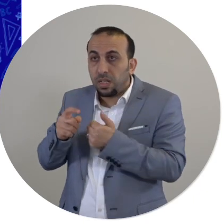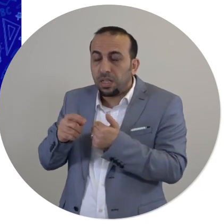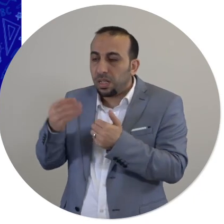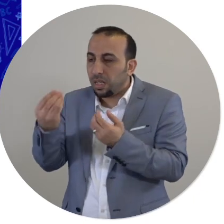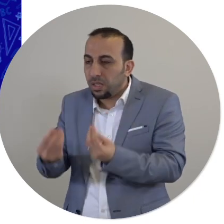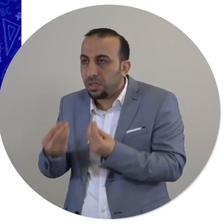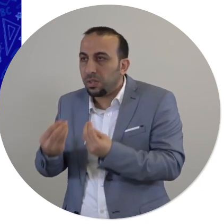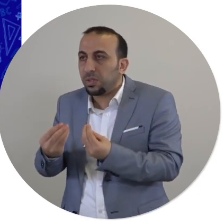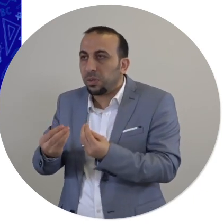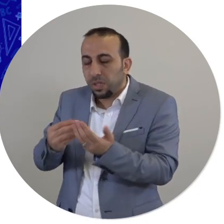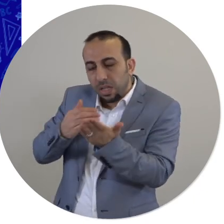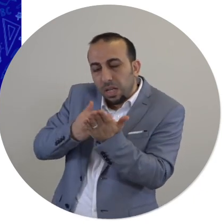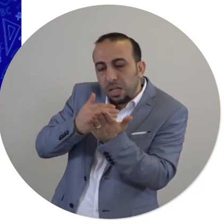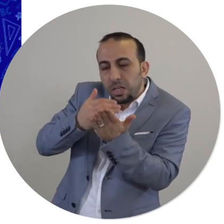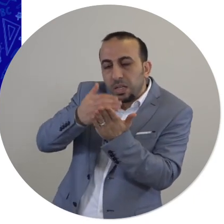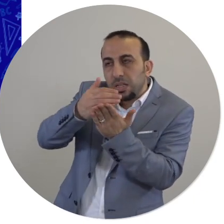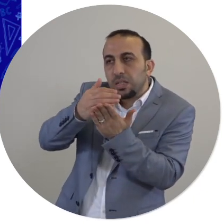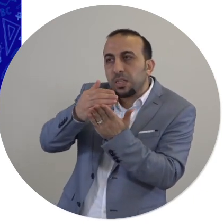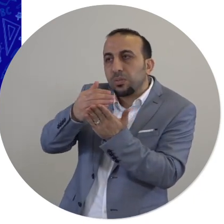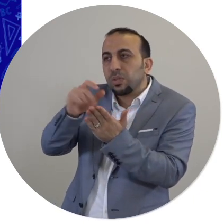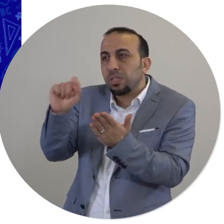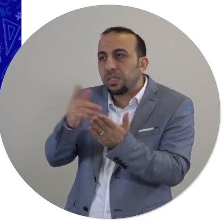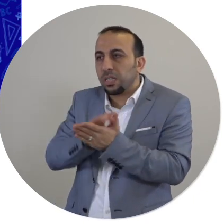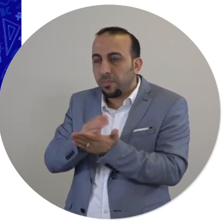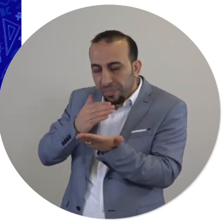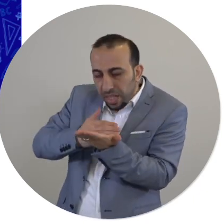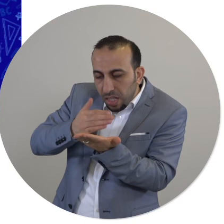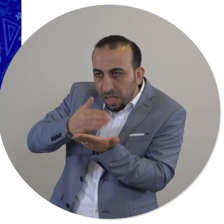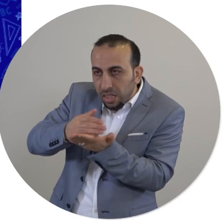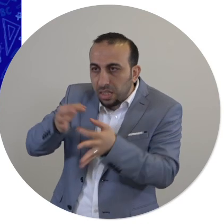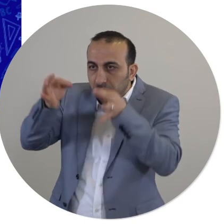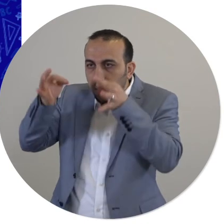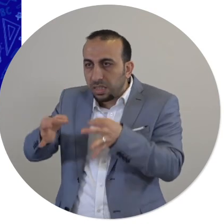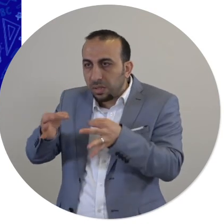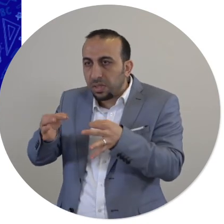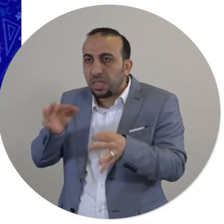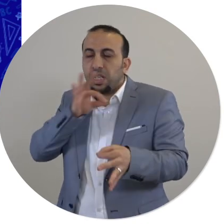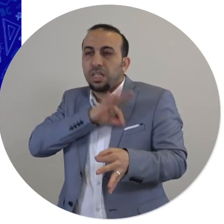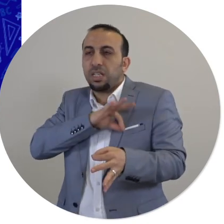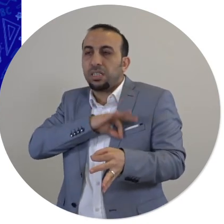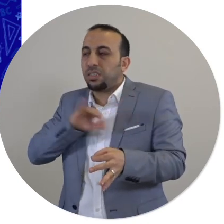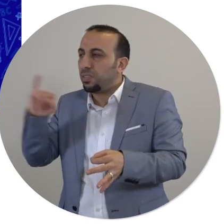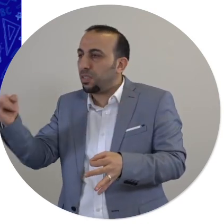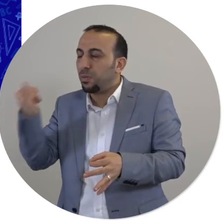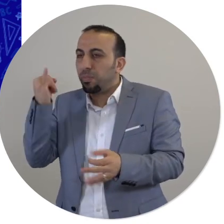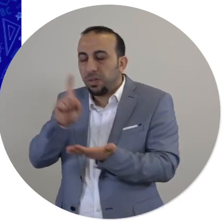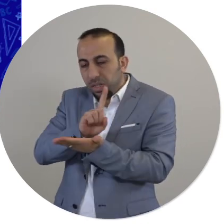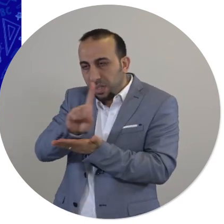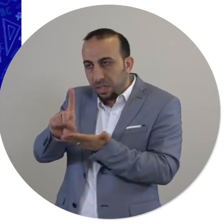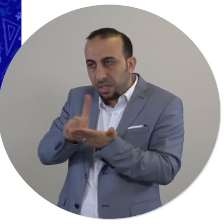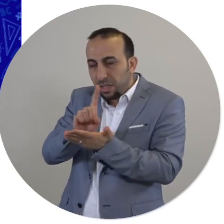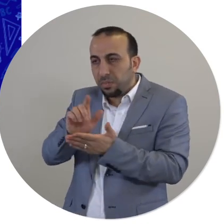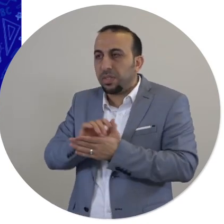السليم للاستفادة من الموارد البيئية. هذه كلها إجراءات نستطيع من خلالها الحد من مشكلة